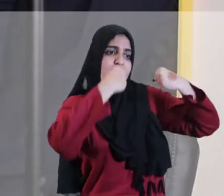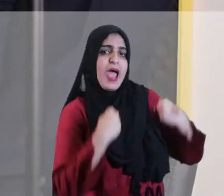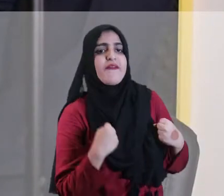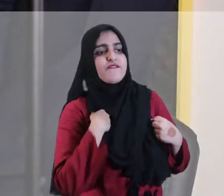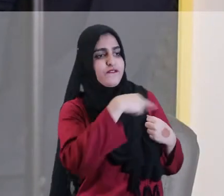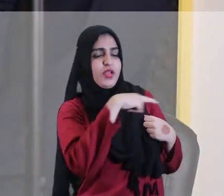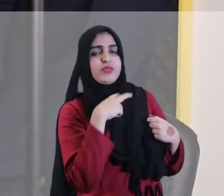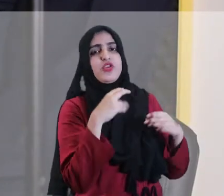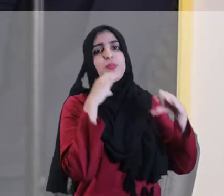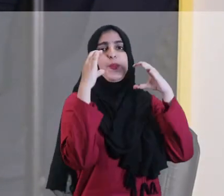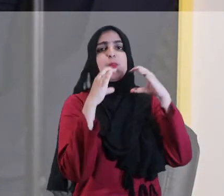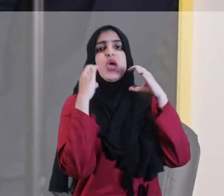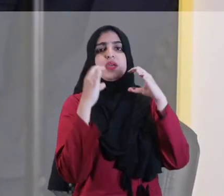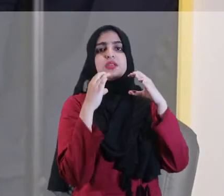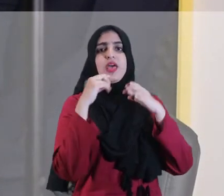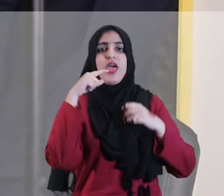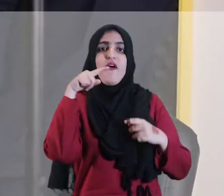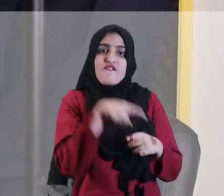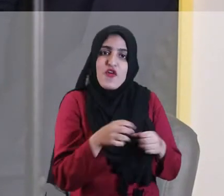द